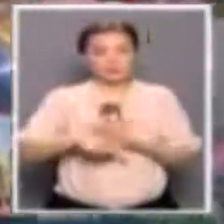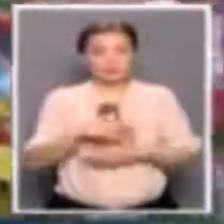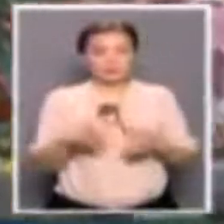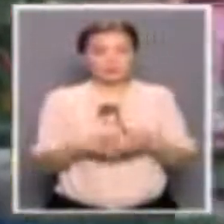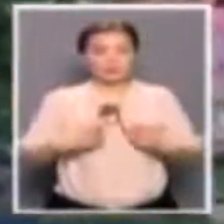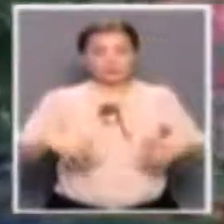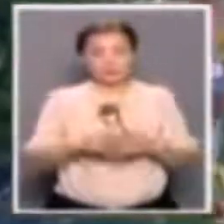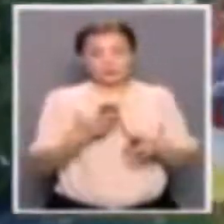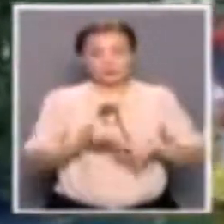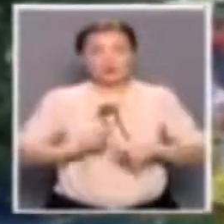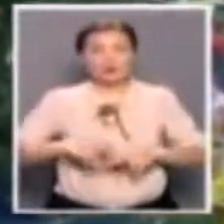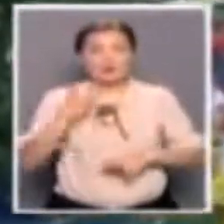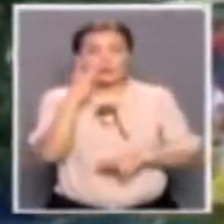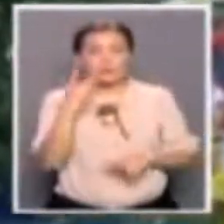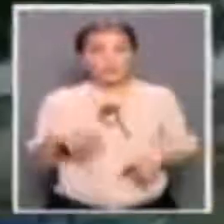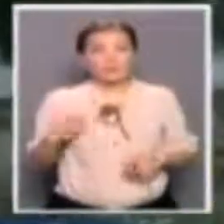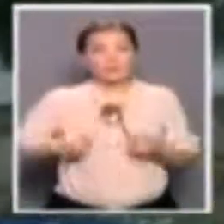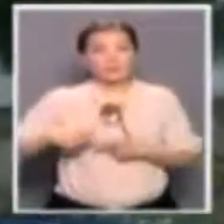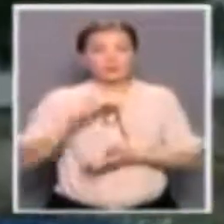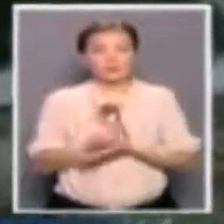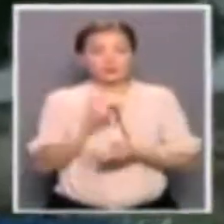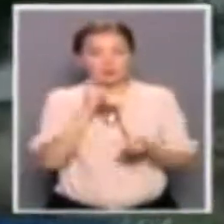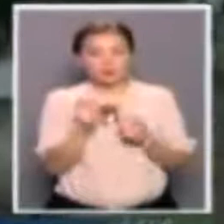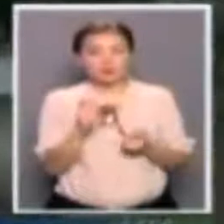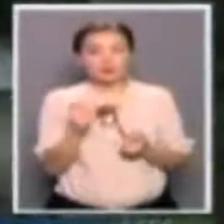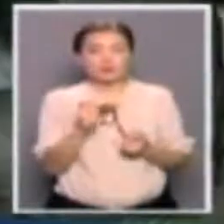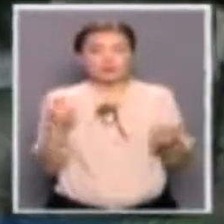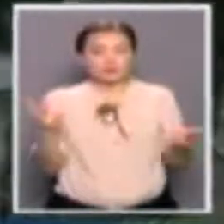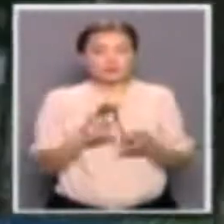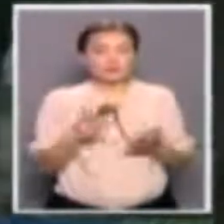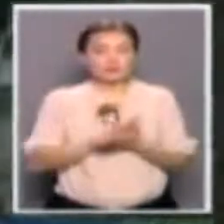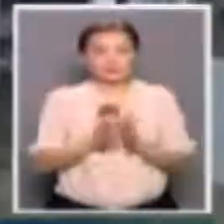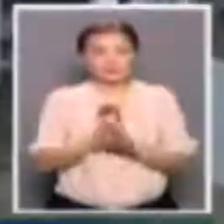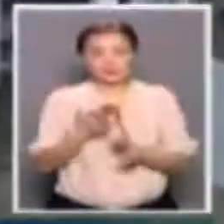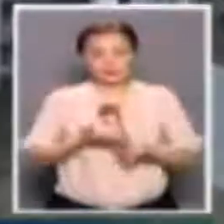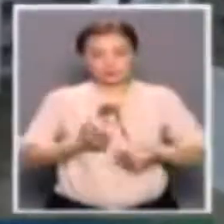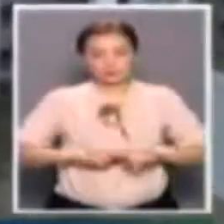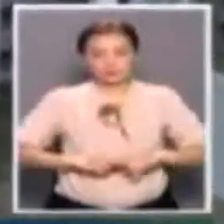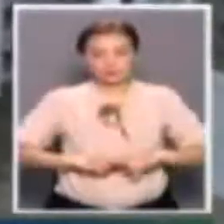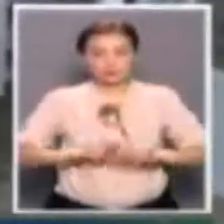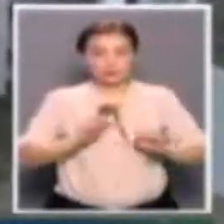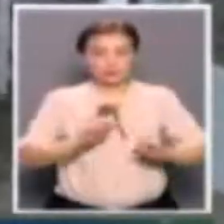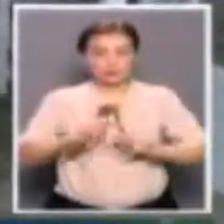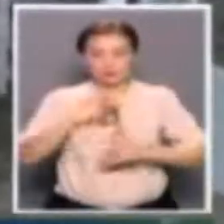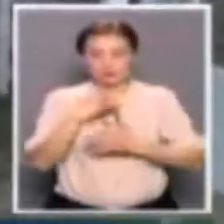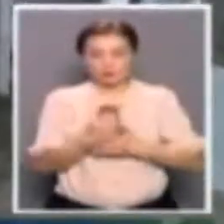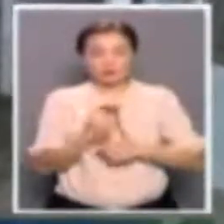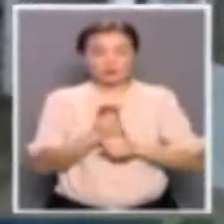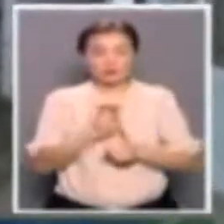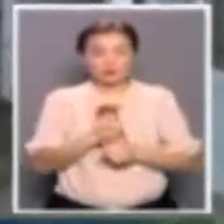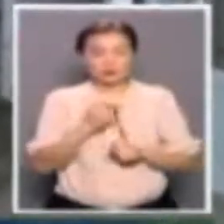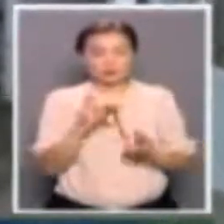предпринимательских объектах. Поэтому представители бизнеса должны обращать внимание на меры безопасности с целью защиты своих товаров